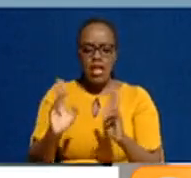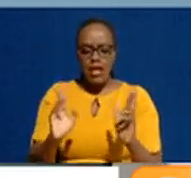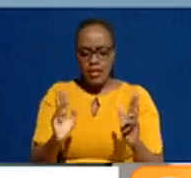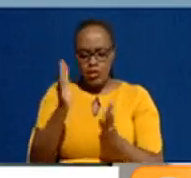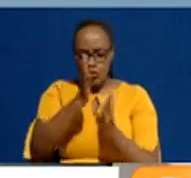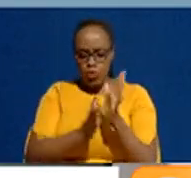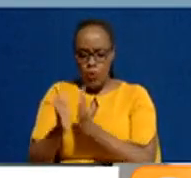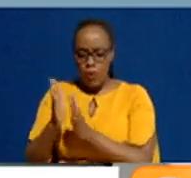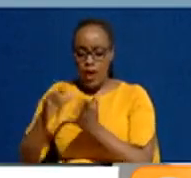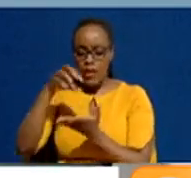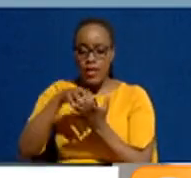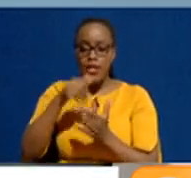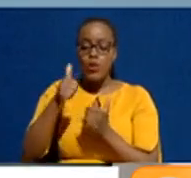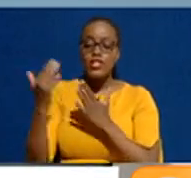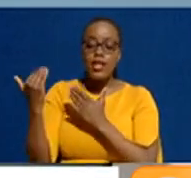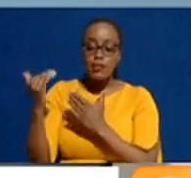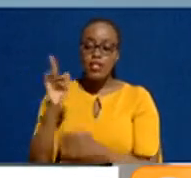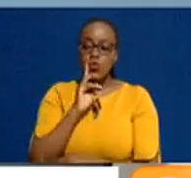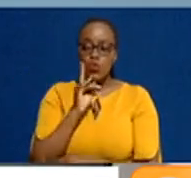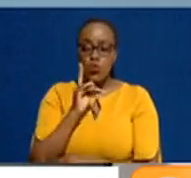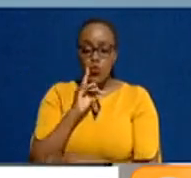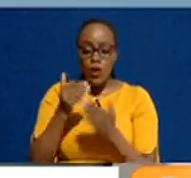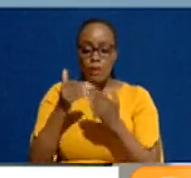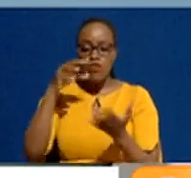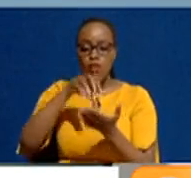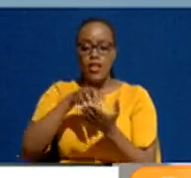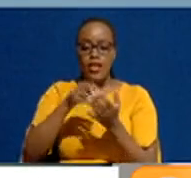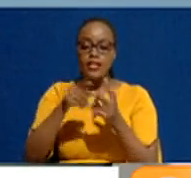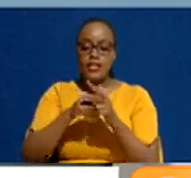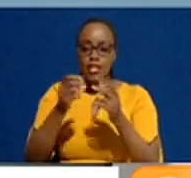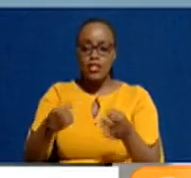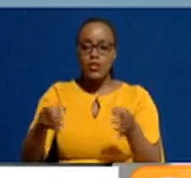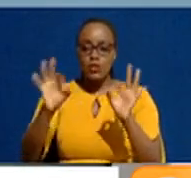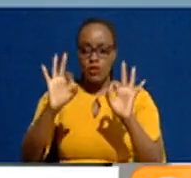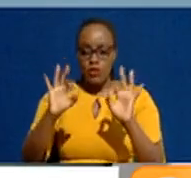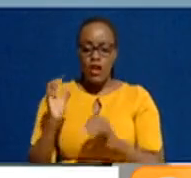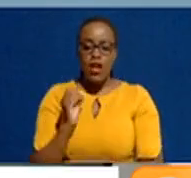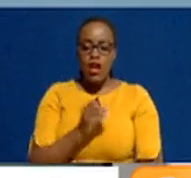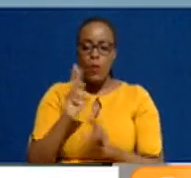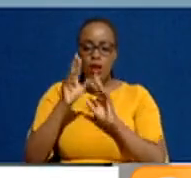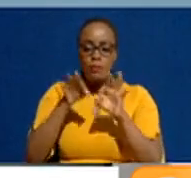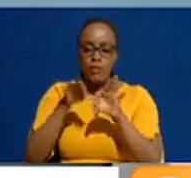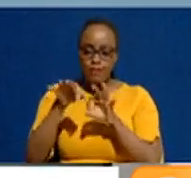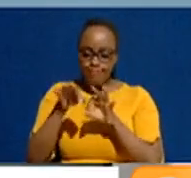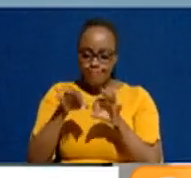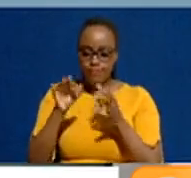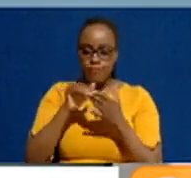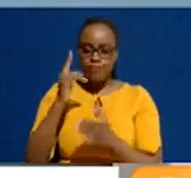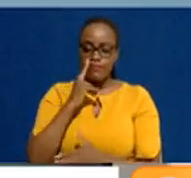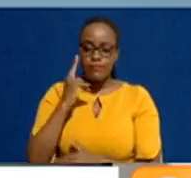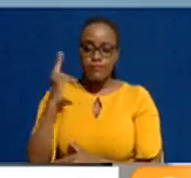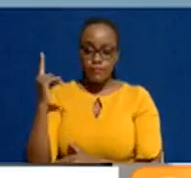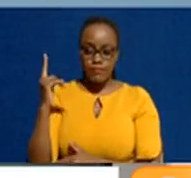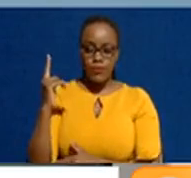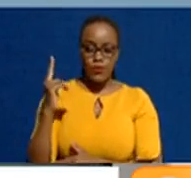kupanga kesi kitakachotarajiwa hapo kesho kabla ya kesi kuanza rasmi kusikilizwa. Mwandishi wetu Zuya Walter anatuarifu